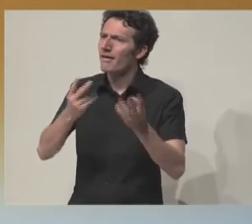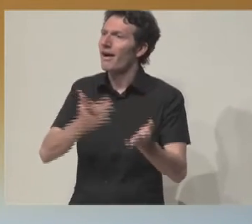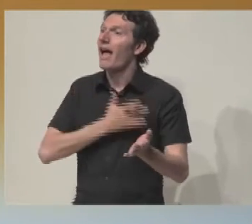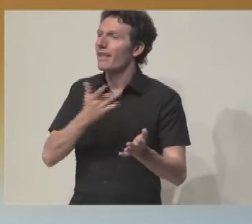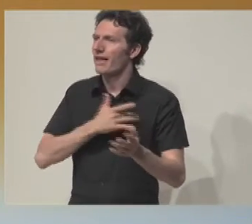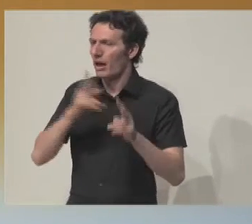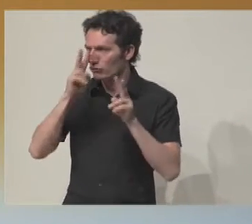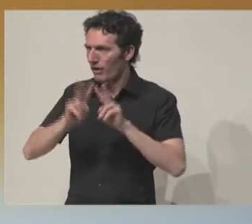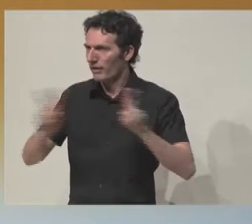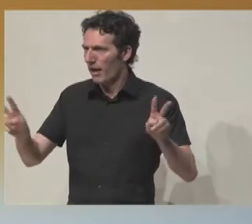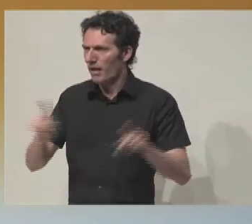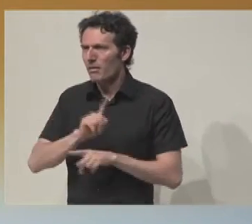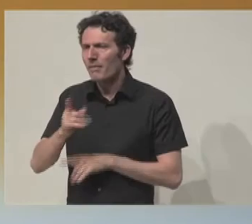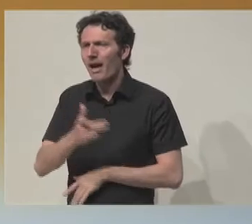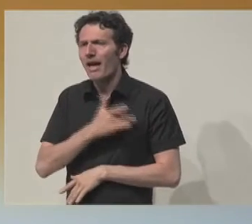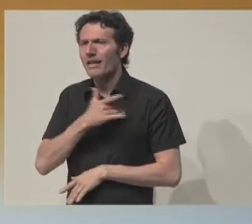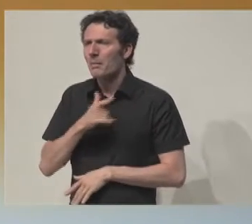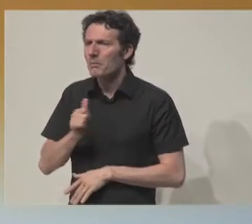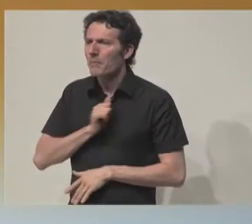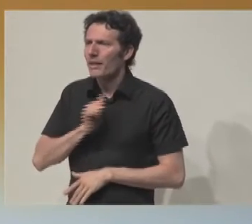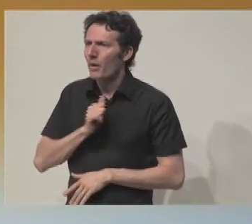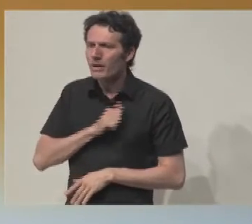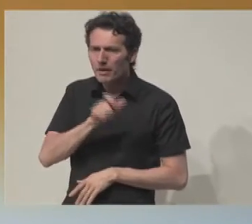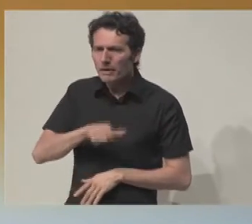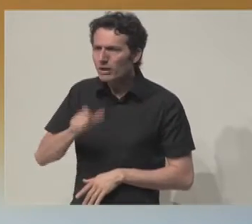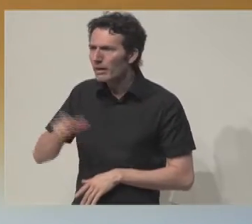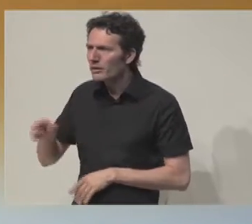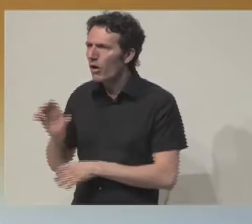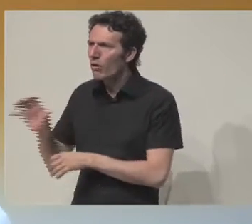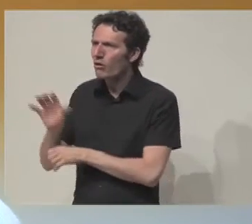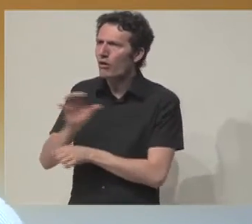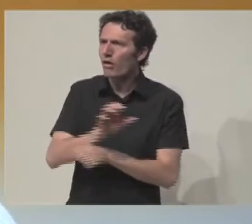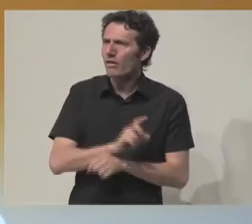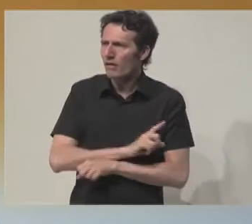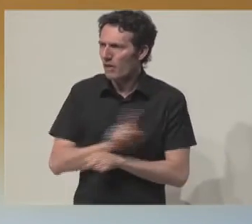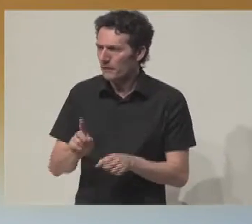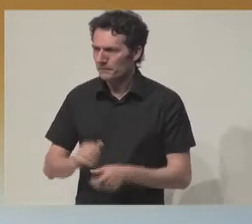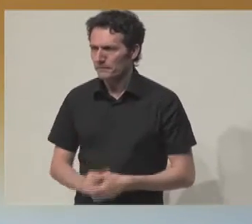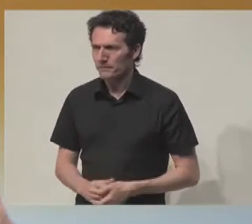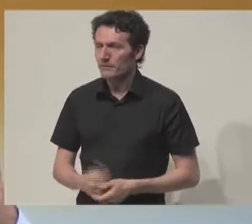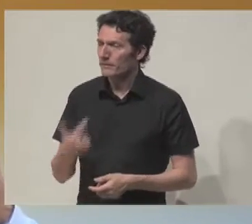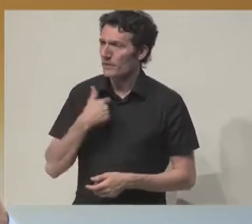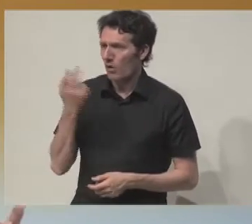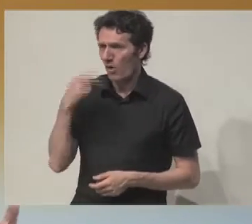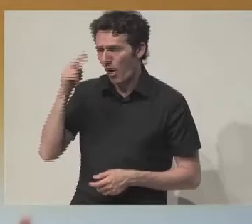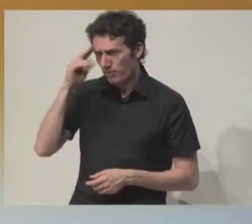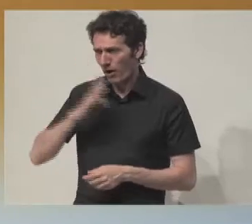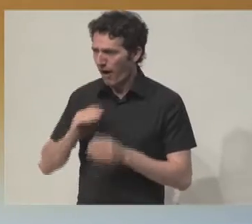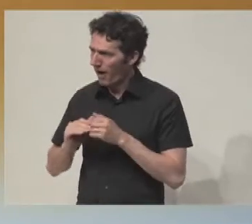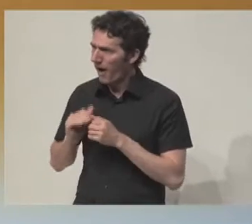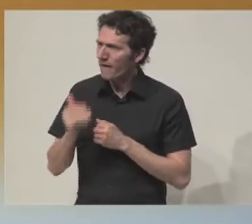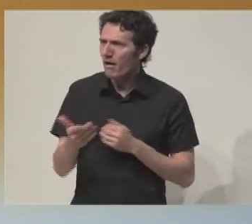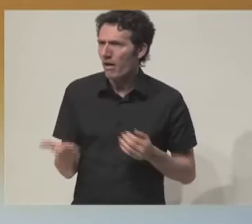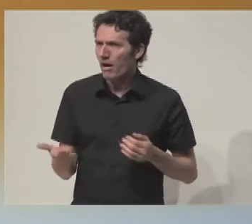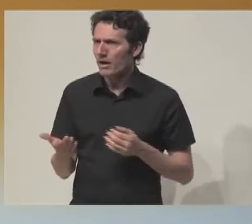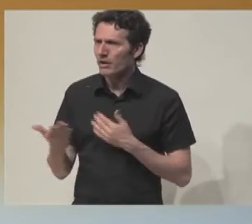d'intérêt général et pas l'intérêt particulier des uns contre les autres nous avons nous européens en avance sur